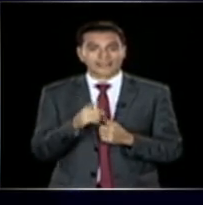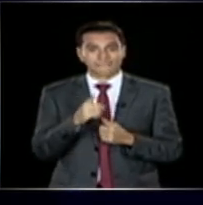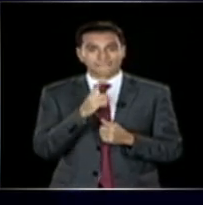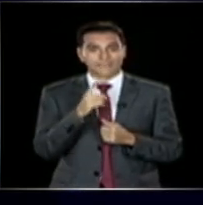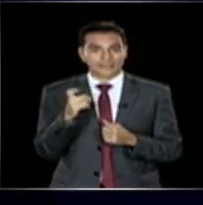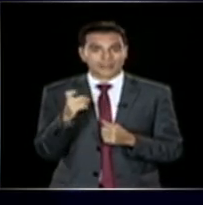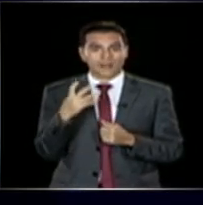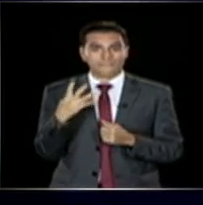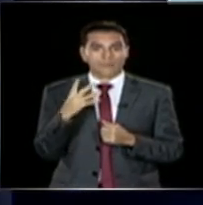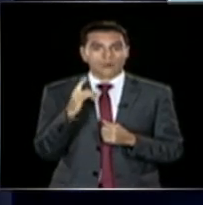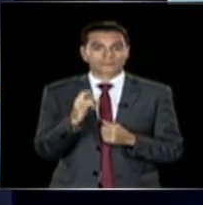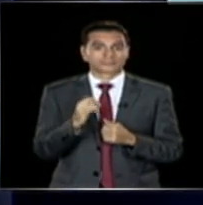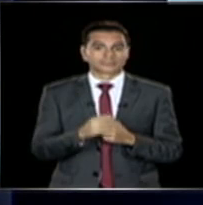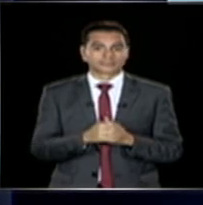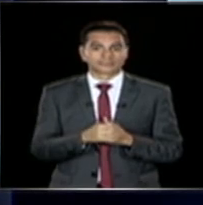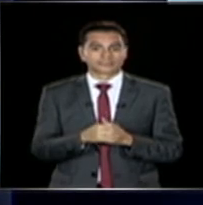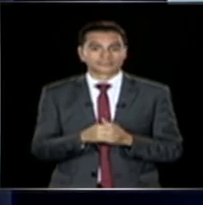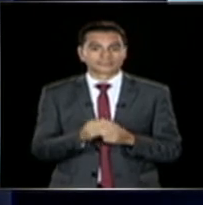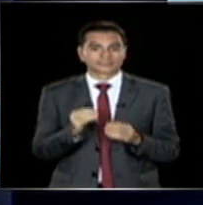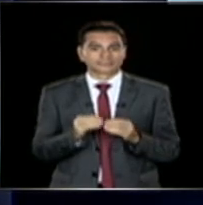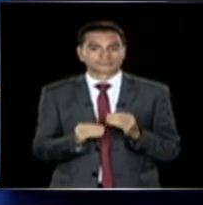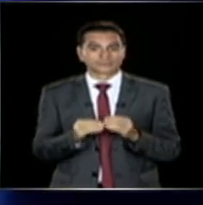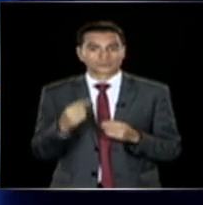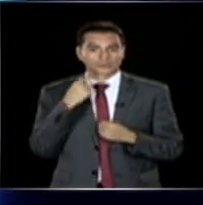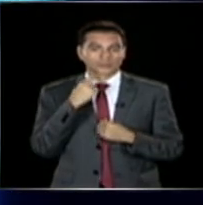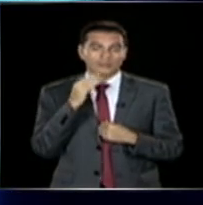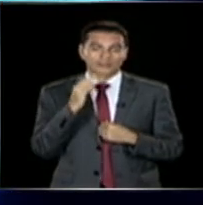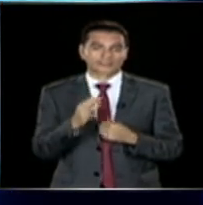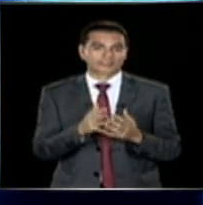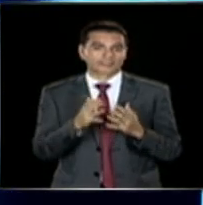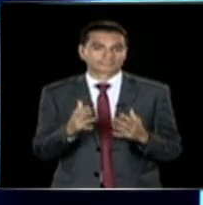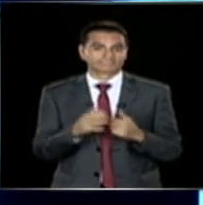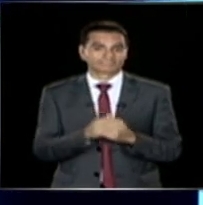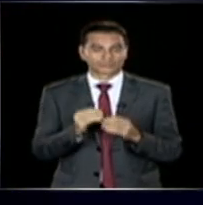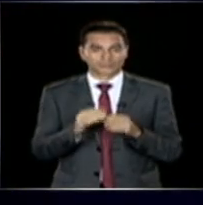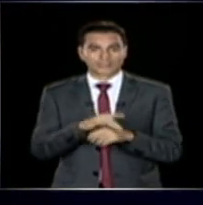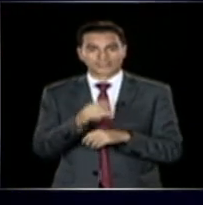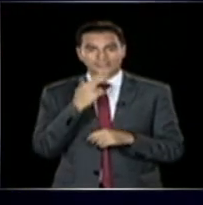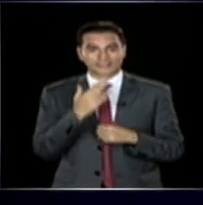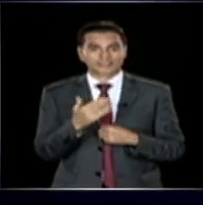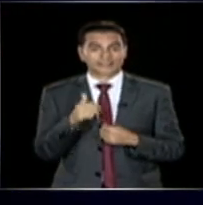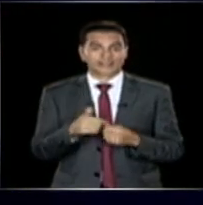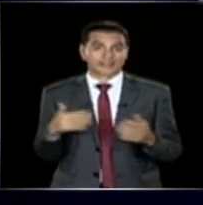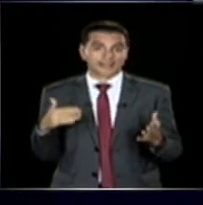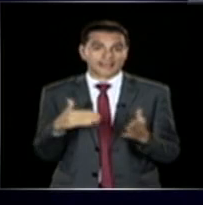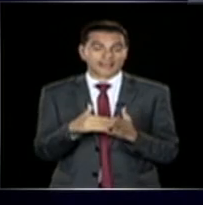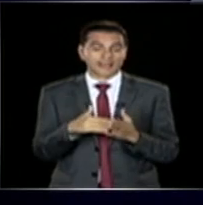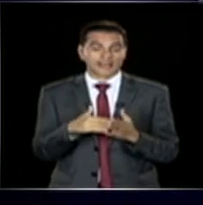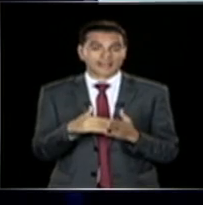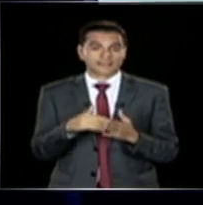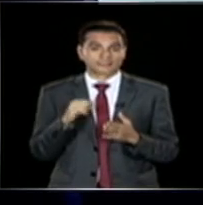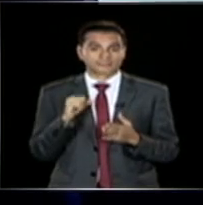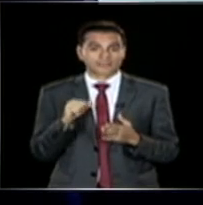هي 154. فرقت معايا عليهم. خسارة جدا، هارد لك. النتيجة في نهاية